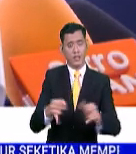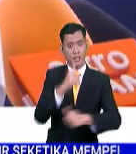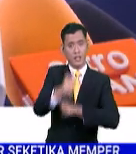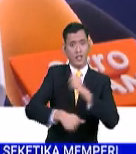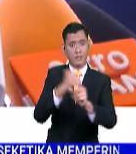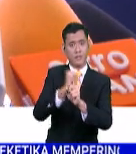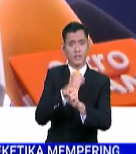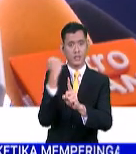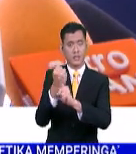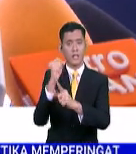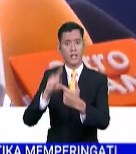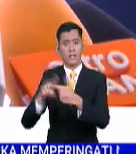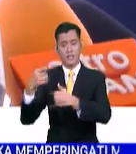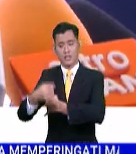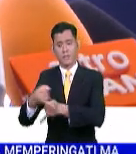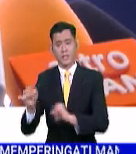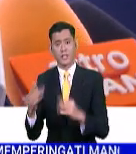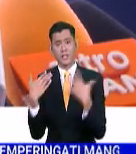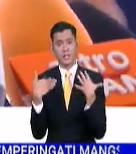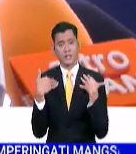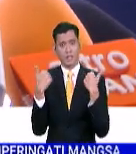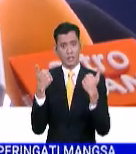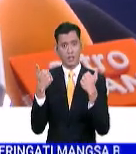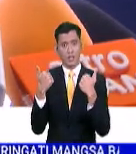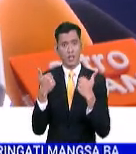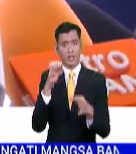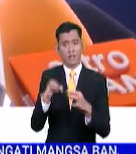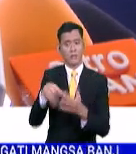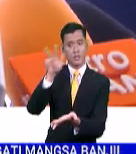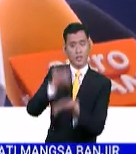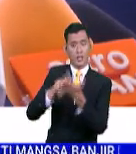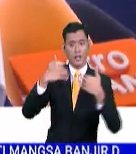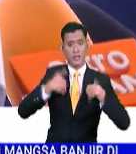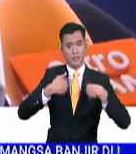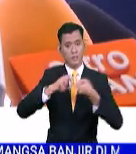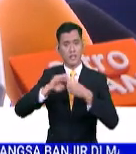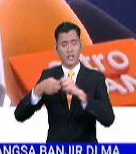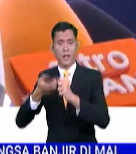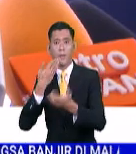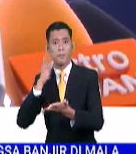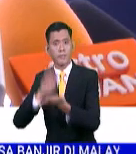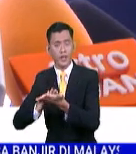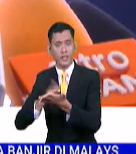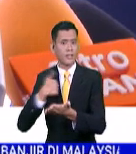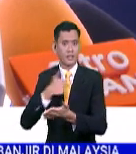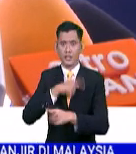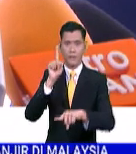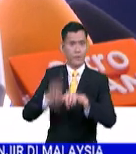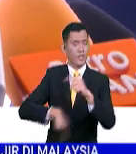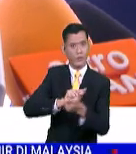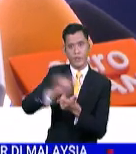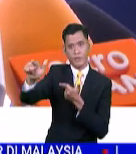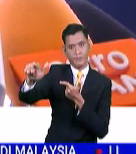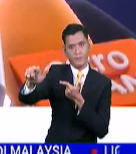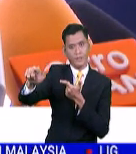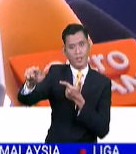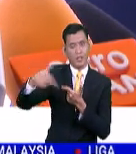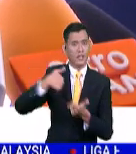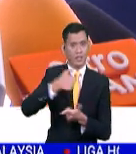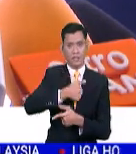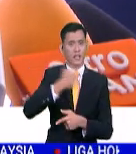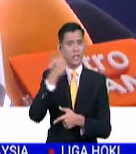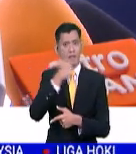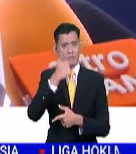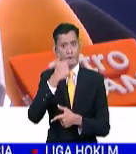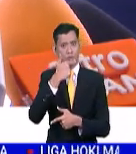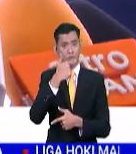Sekitar dengan Jabatan Kesihatan. Kalau betul dia mengesahkan ada unsur-unsur asli itu, kita tak lewat. Kita tak akan membiarkan rakyat